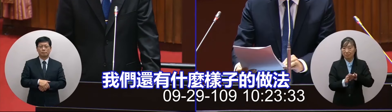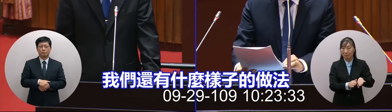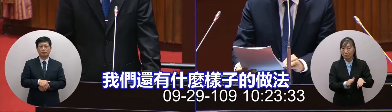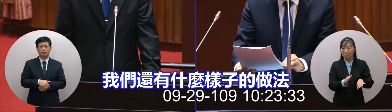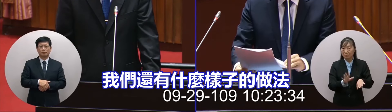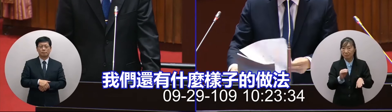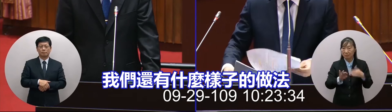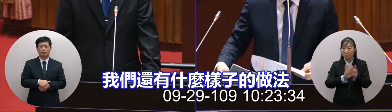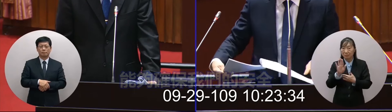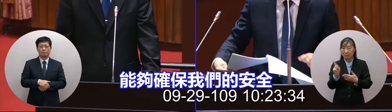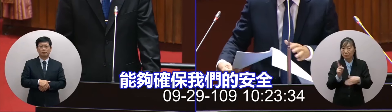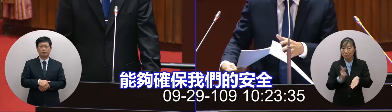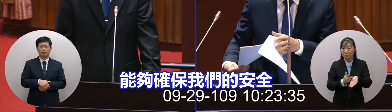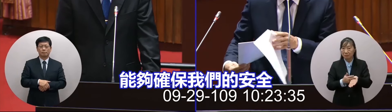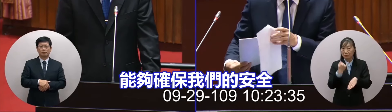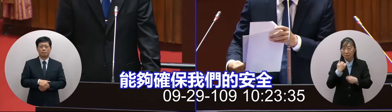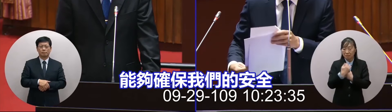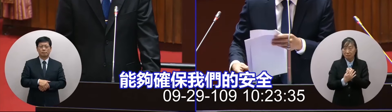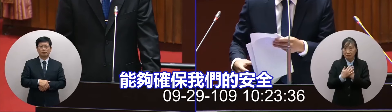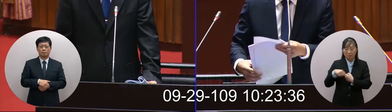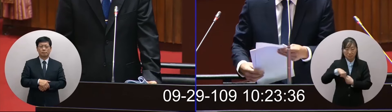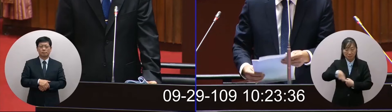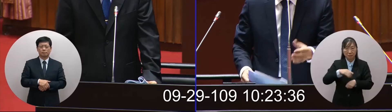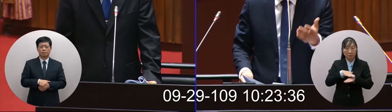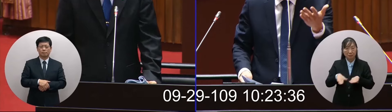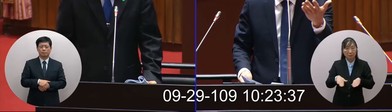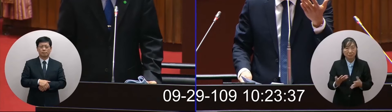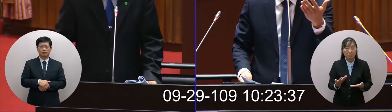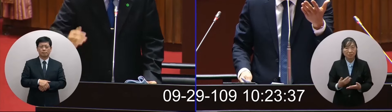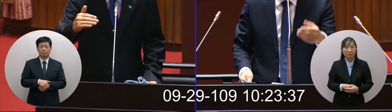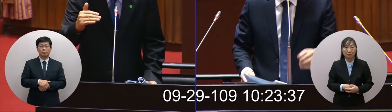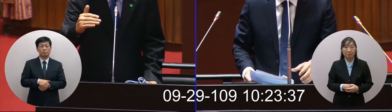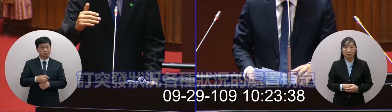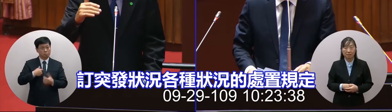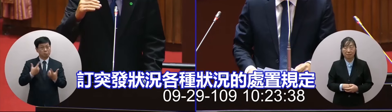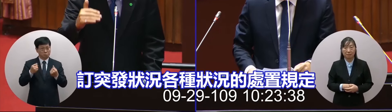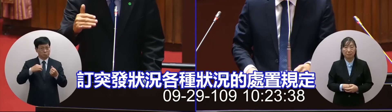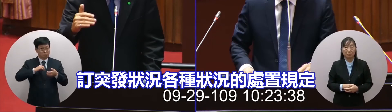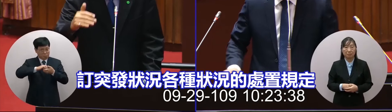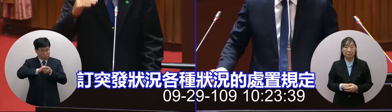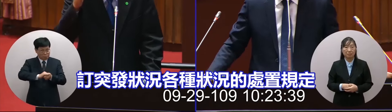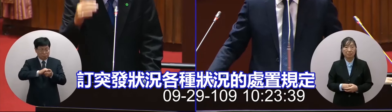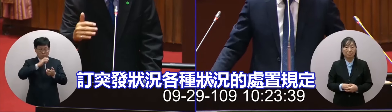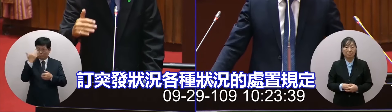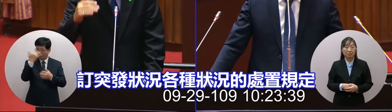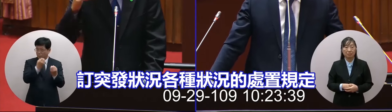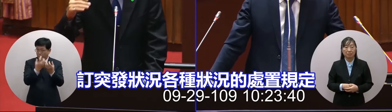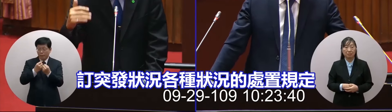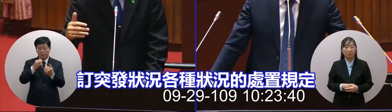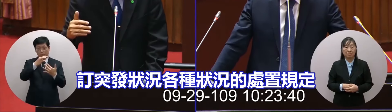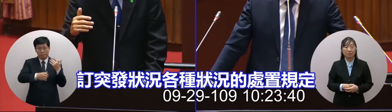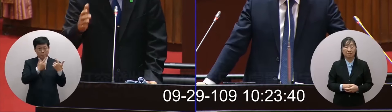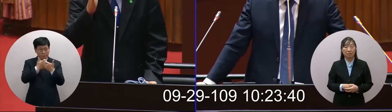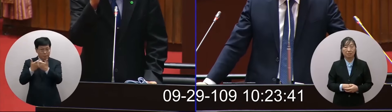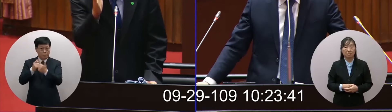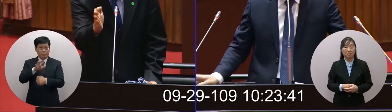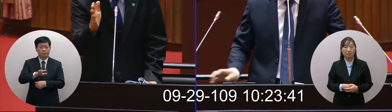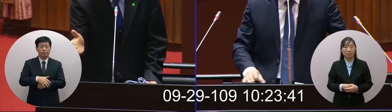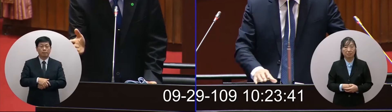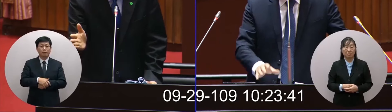有什么样子的做法能够确保我们的安全？ 当然，我们有定突发状况各种状况的处置规